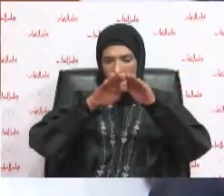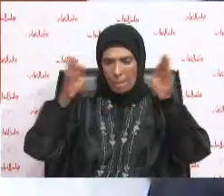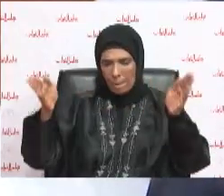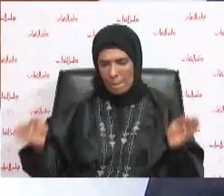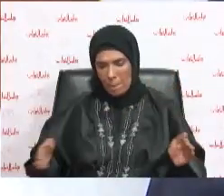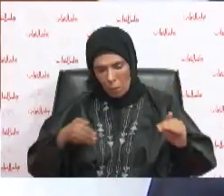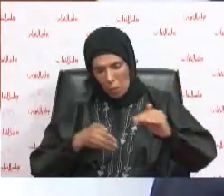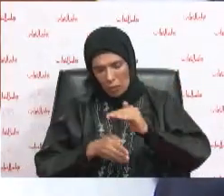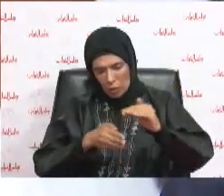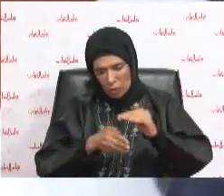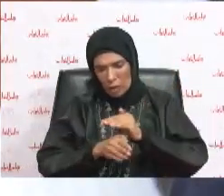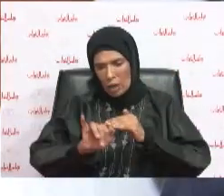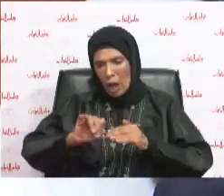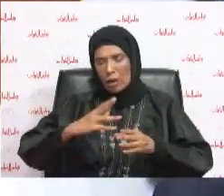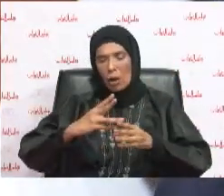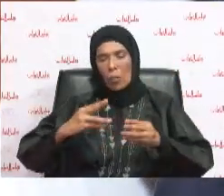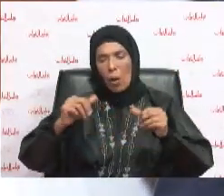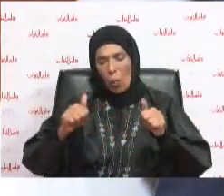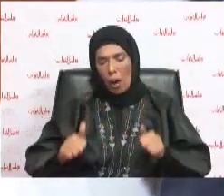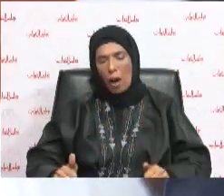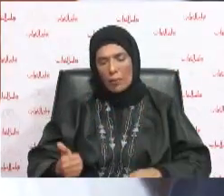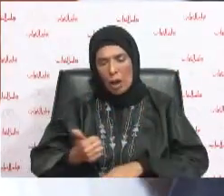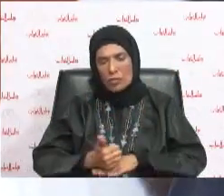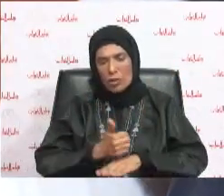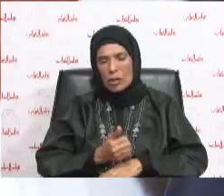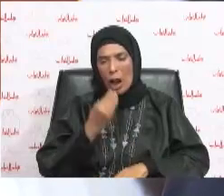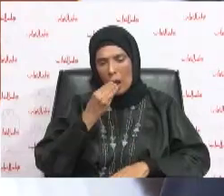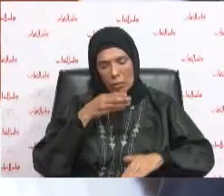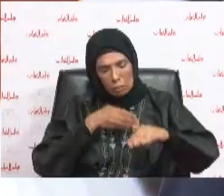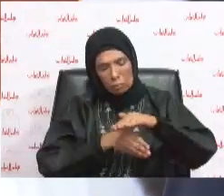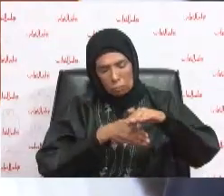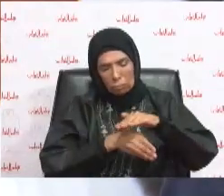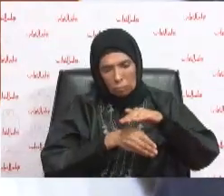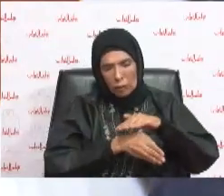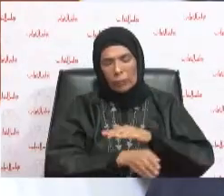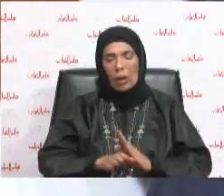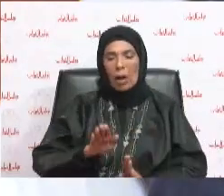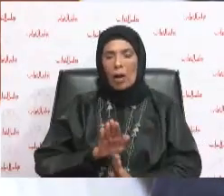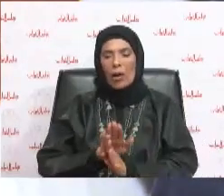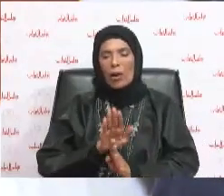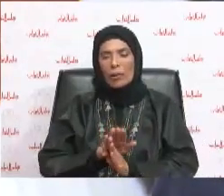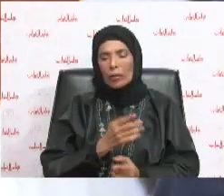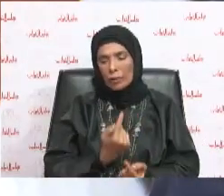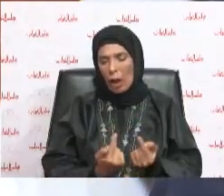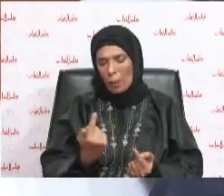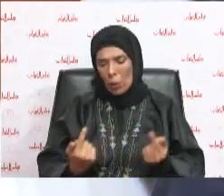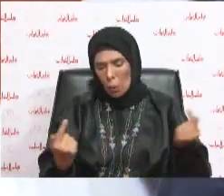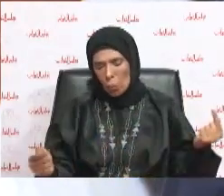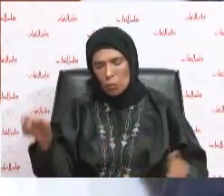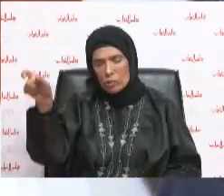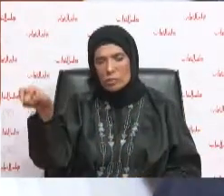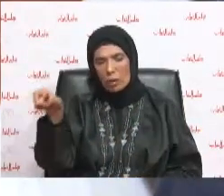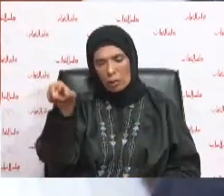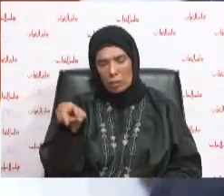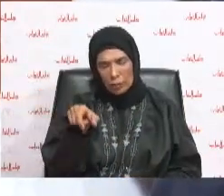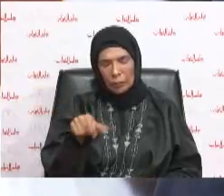لتخزين مواد أساسية لفترة طويلة من الزمن، دعم المواطنين المزارعين بالمستلزمات والمخدمات الزراعية بما في ذلك